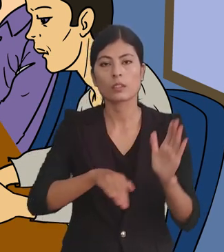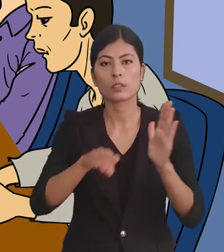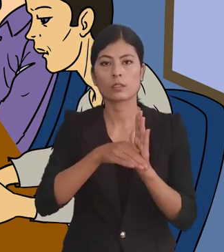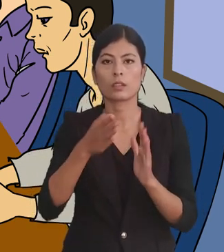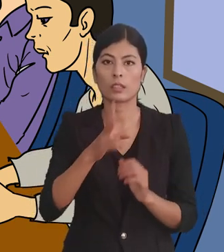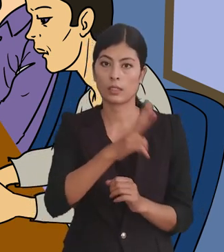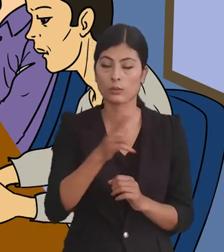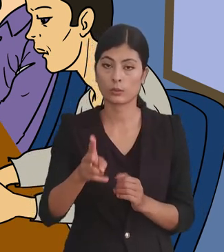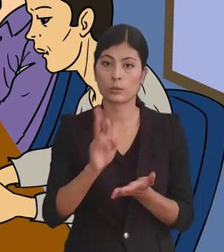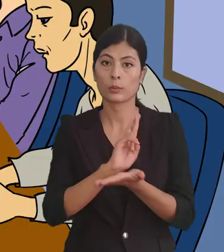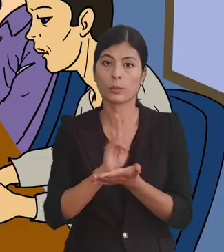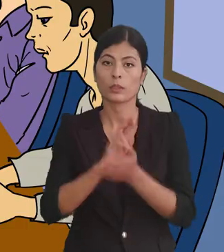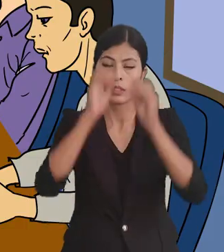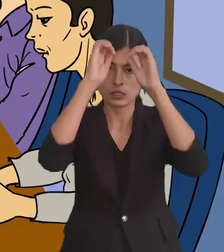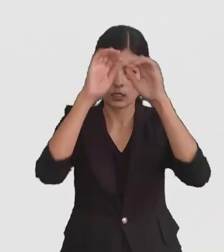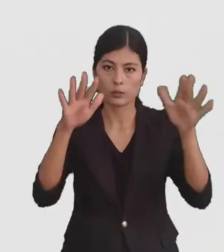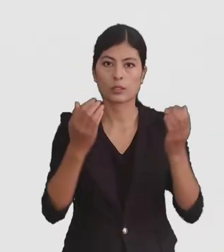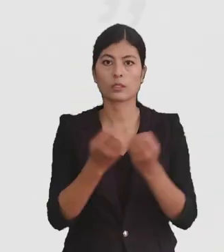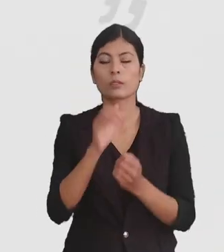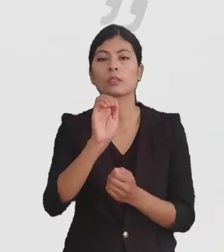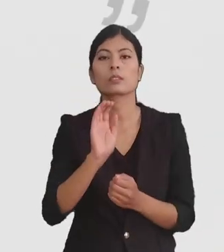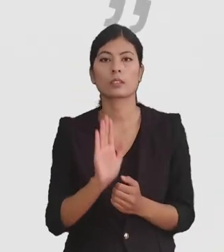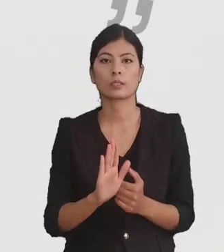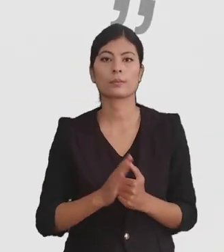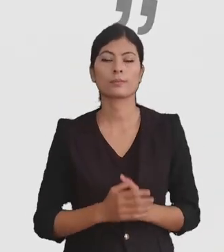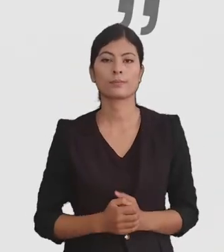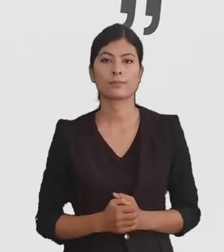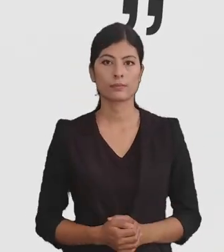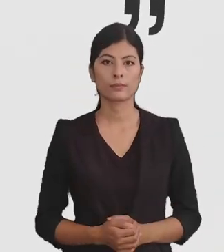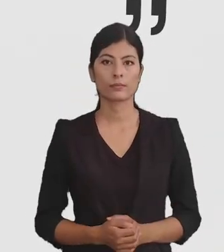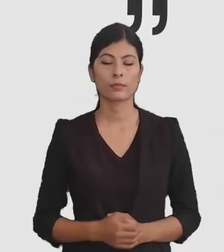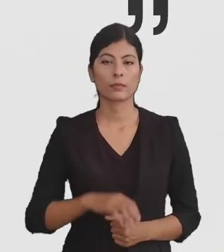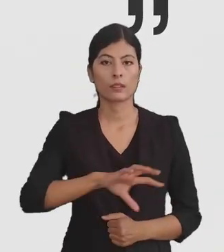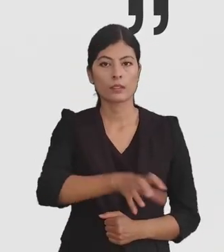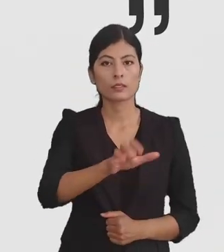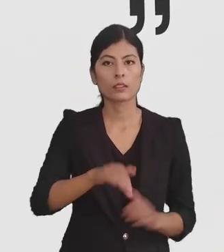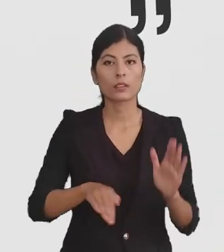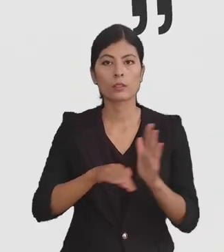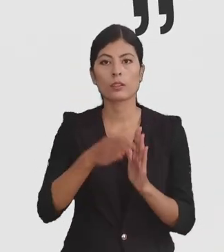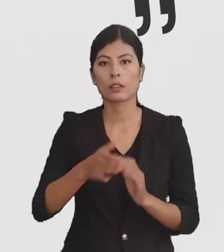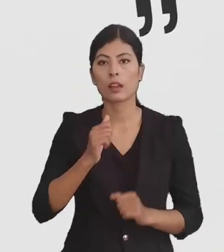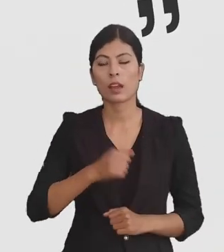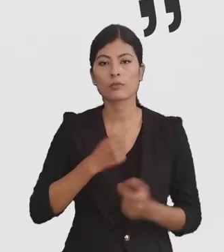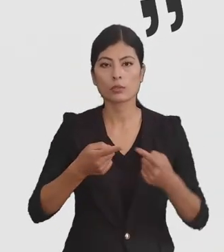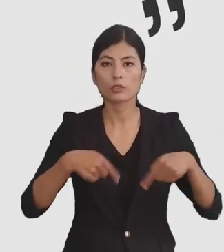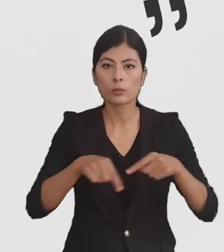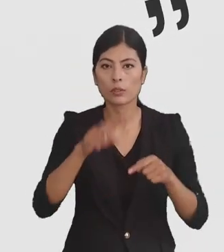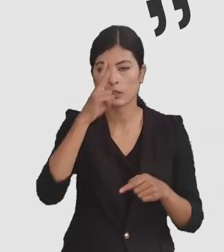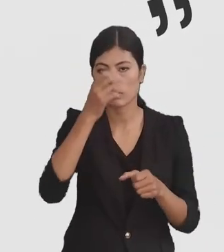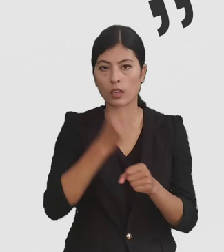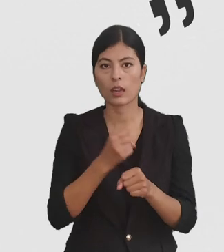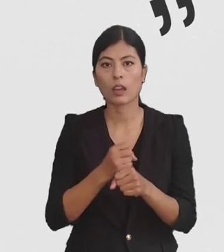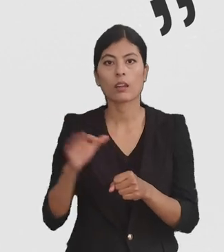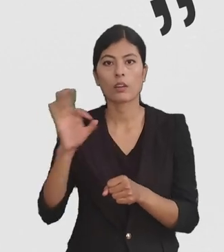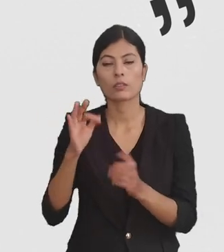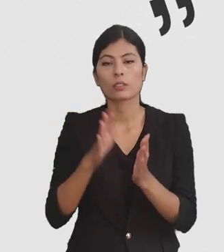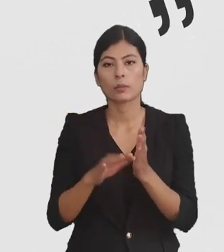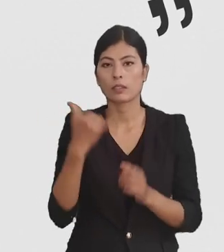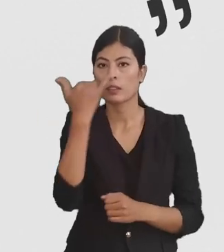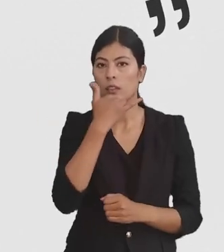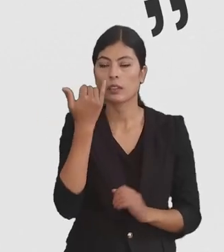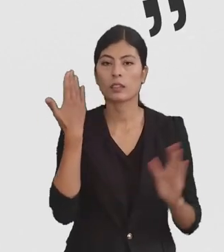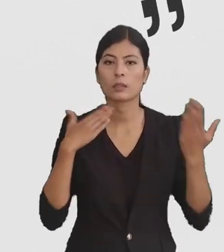यस्तो प्रतिवेदन सार्वजनिक गर्न सक्दछ। स्थानीय तहले आफ्नो सभा वा कार्यपालिकाबाट लैङ्गिक हिंसा